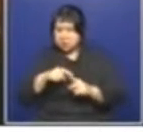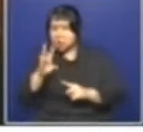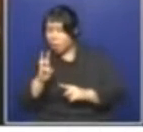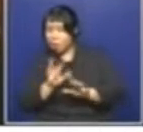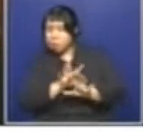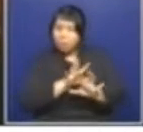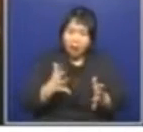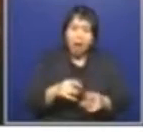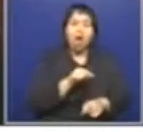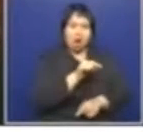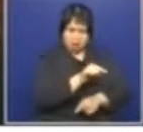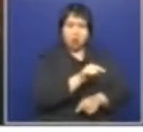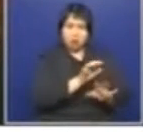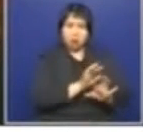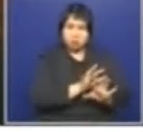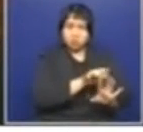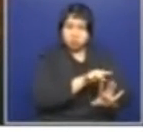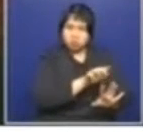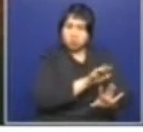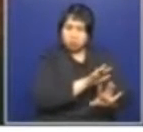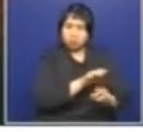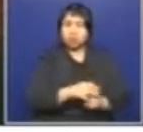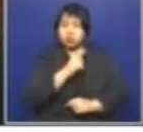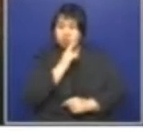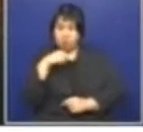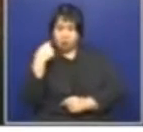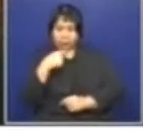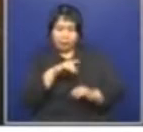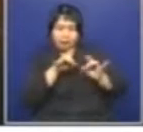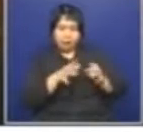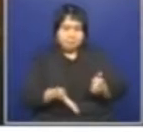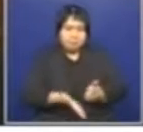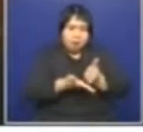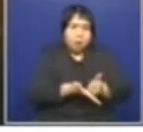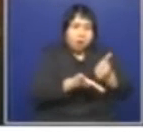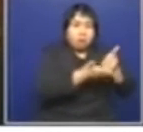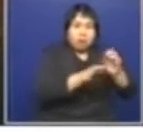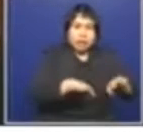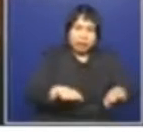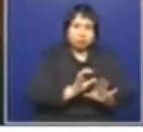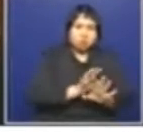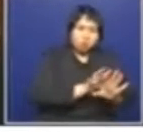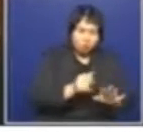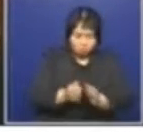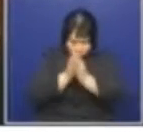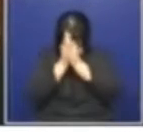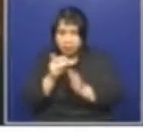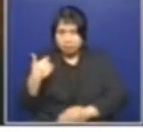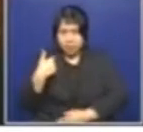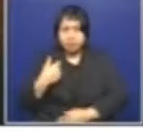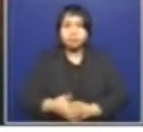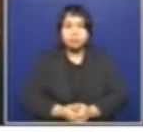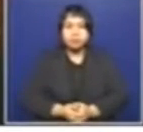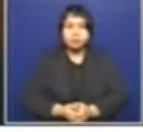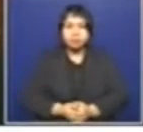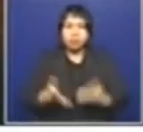แล้วครับถ้าใครเป็นคนไปปั่นม็อบให้เด็กออกมาได้ขนาดนี้ผมจะกราบรอยเลยเป็นเทวดาจริ